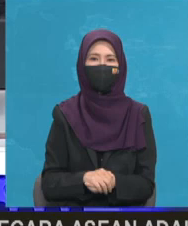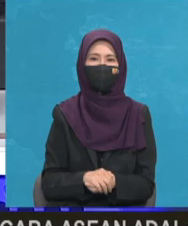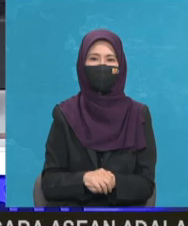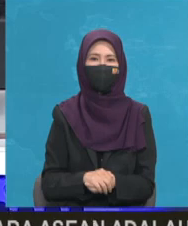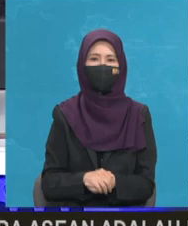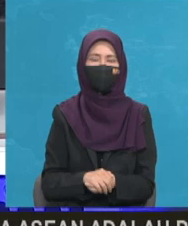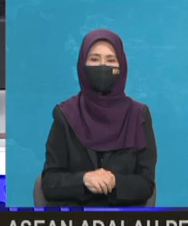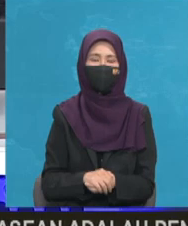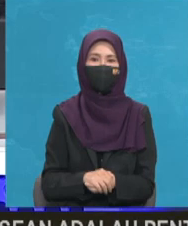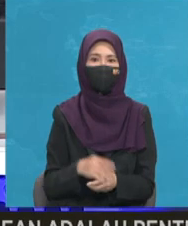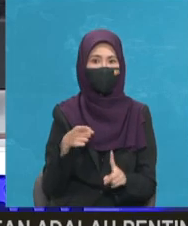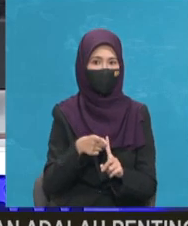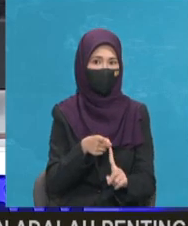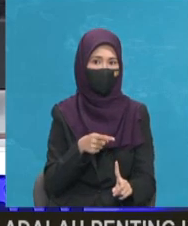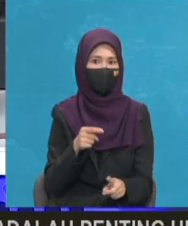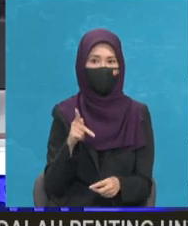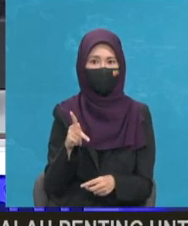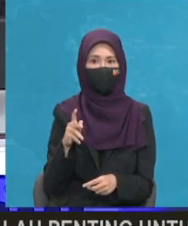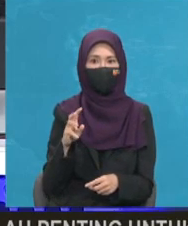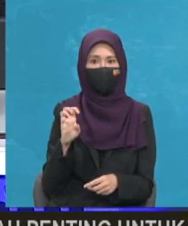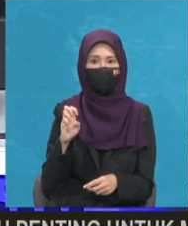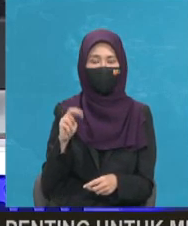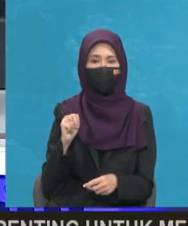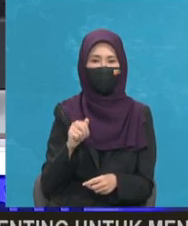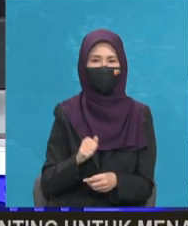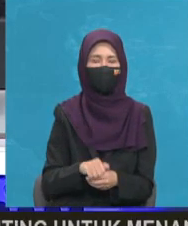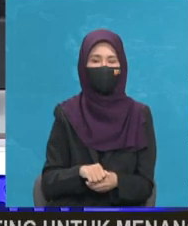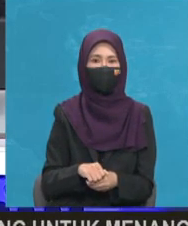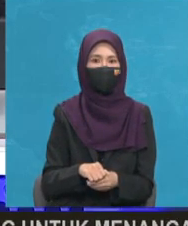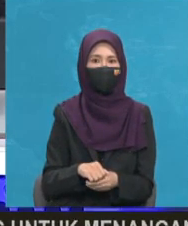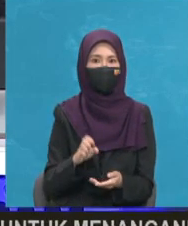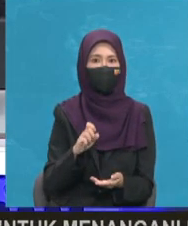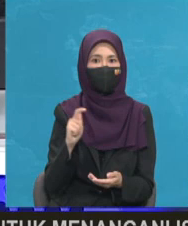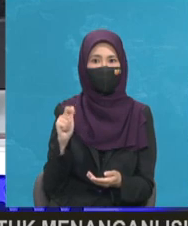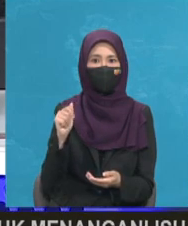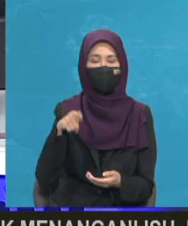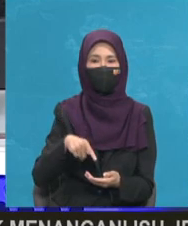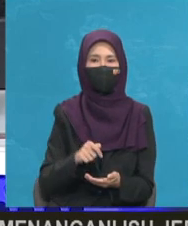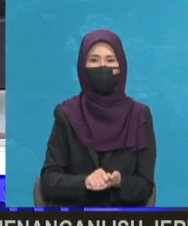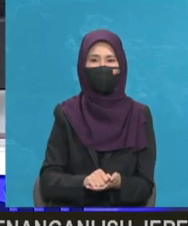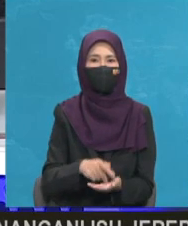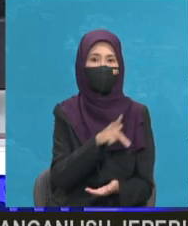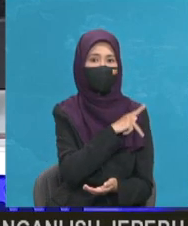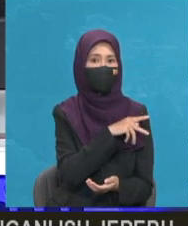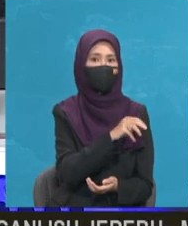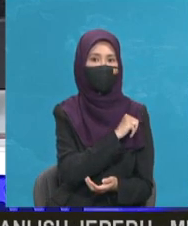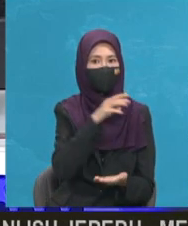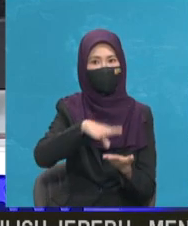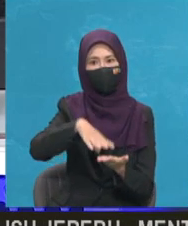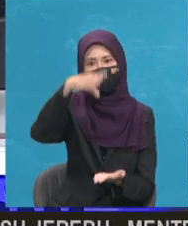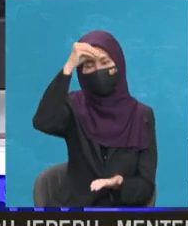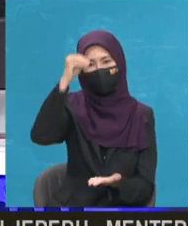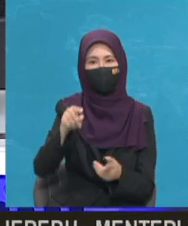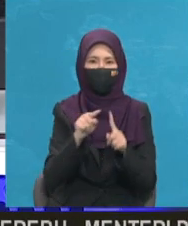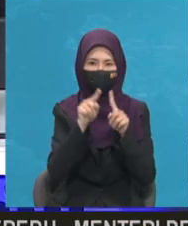Hai melalui kampanye sumbangan peranti Kementerian Pendidikan sebanyak 1106 pranti dan 489